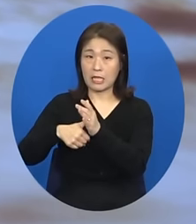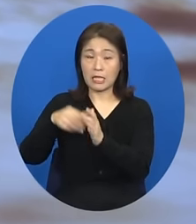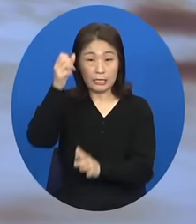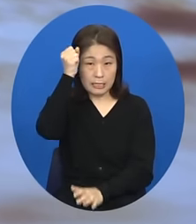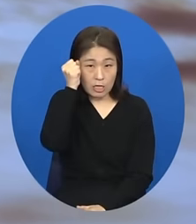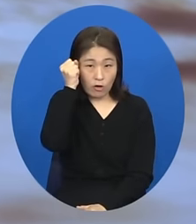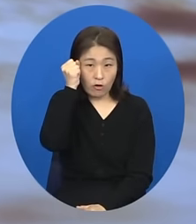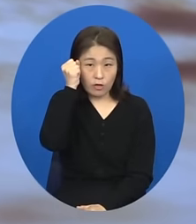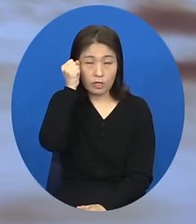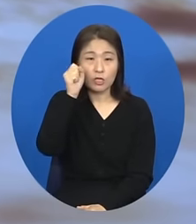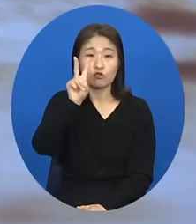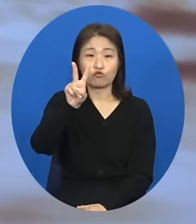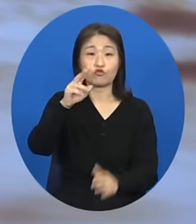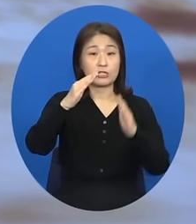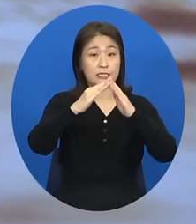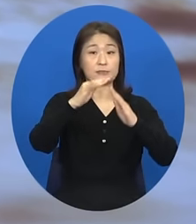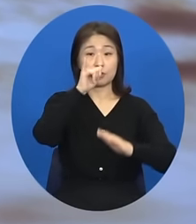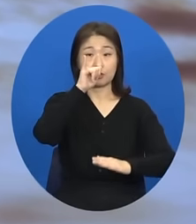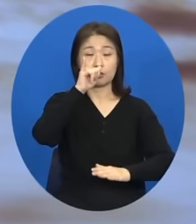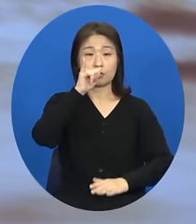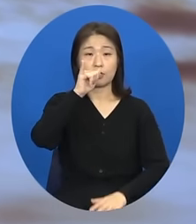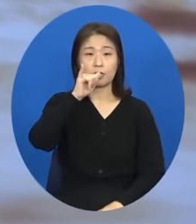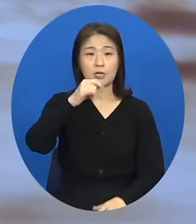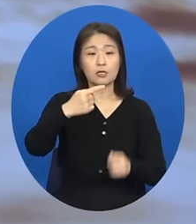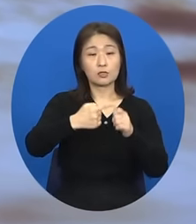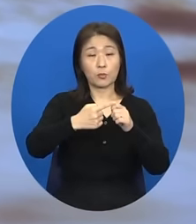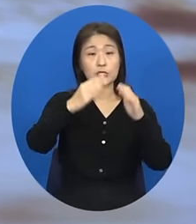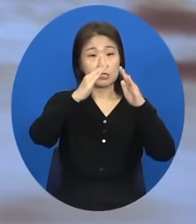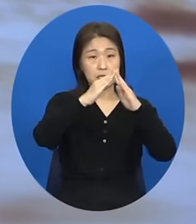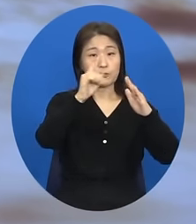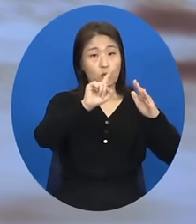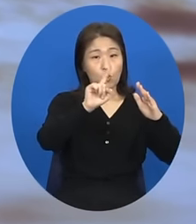두 가정이 있는데, 첫 번째 가정은요,